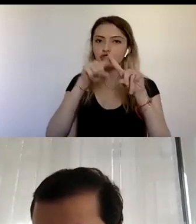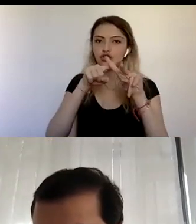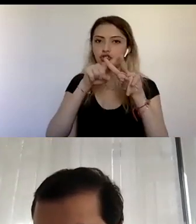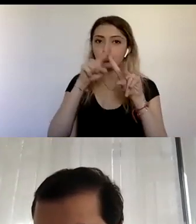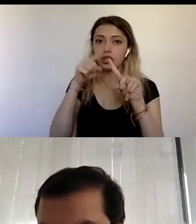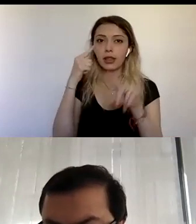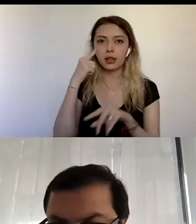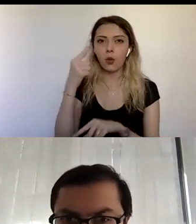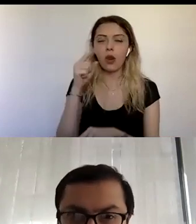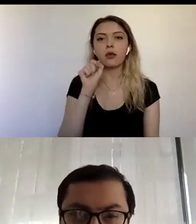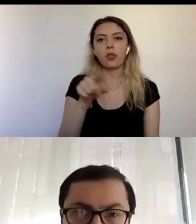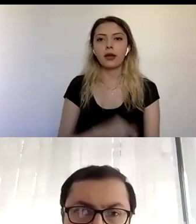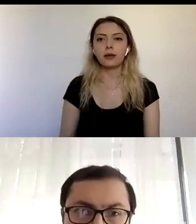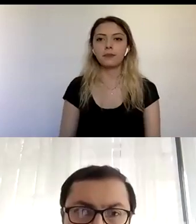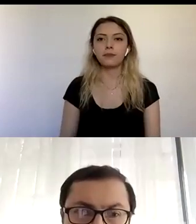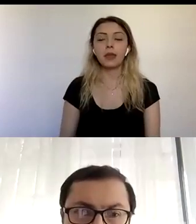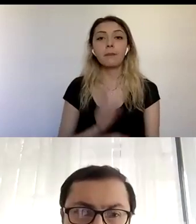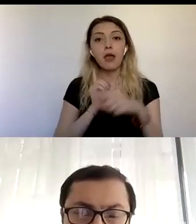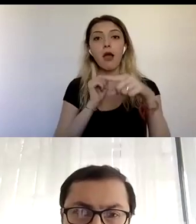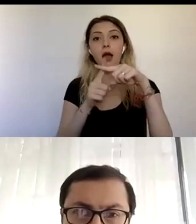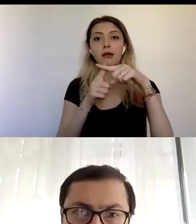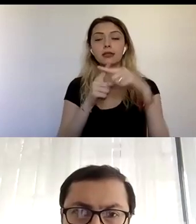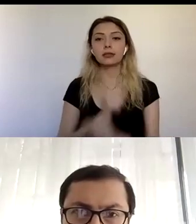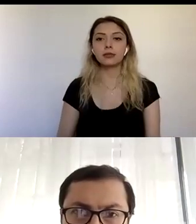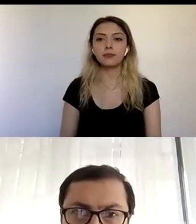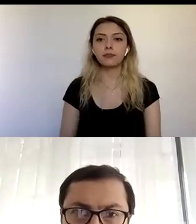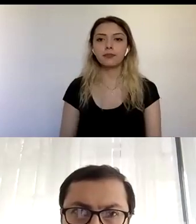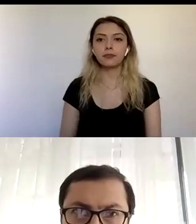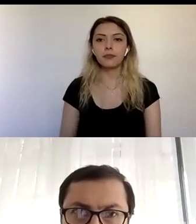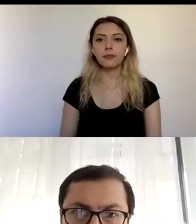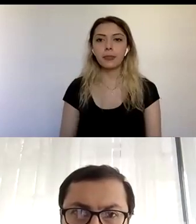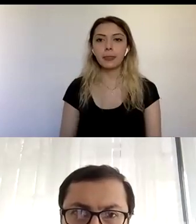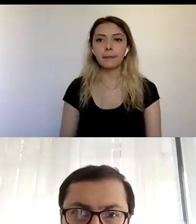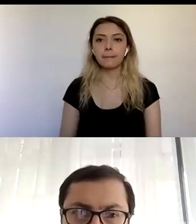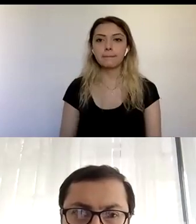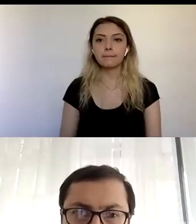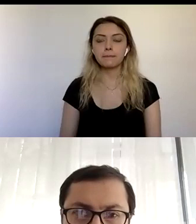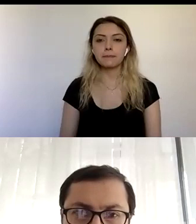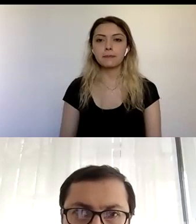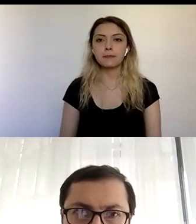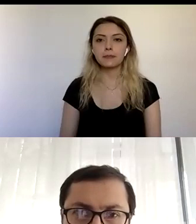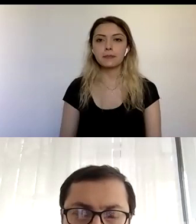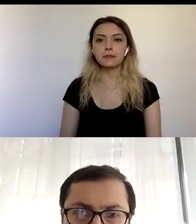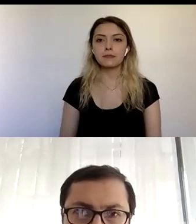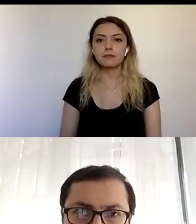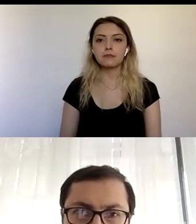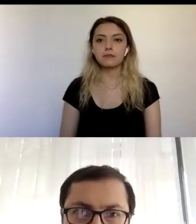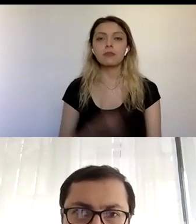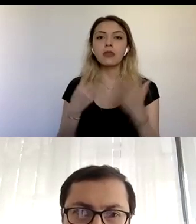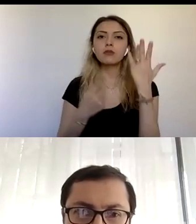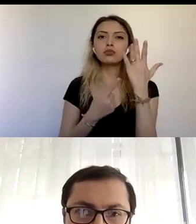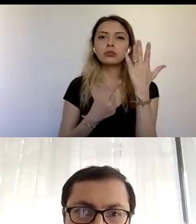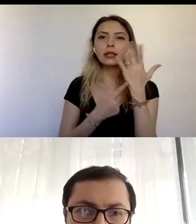ek olarak bir de dijital aktivizm kapasitesini güçlendirmek için başvuru yapılabilecek hibe programları nelerdir diye bir soru gelmiş